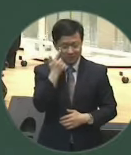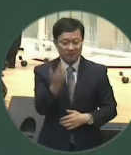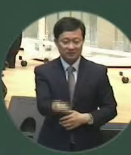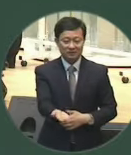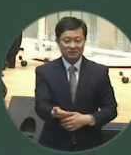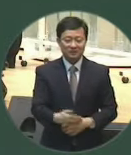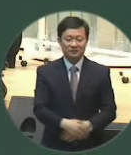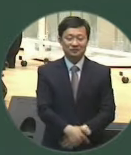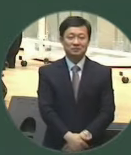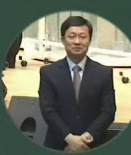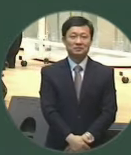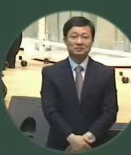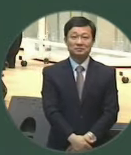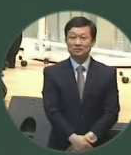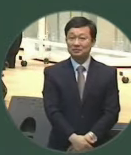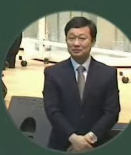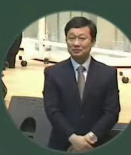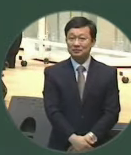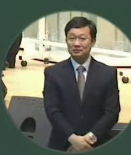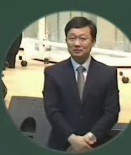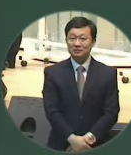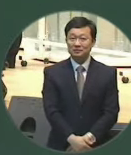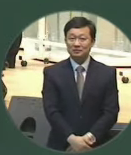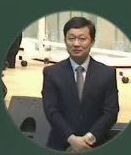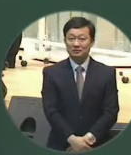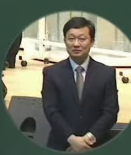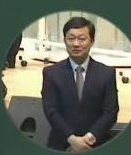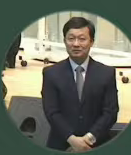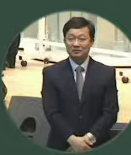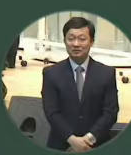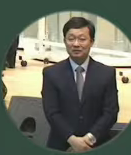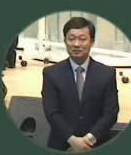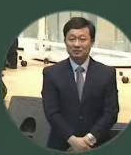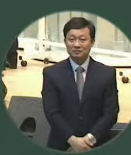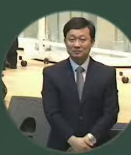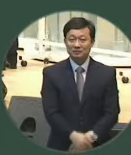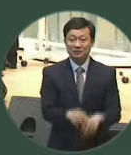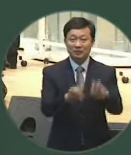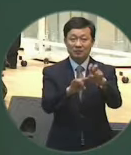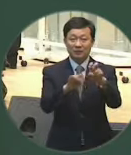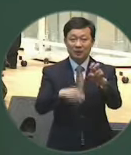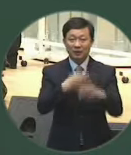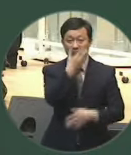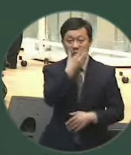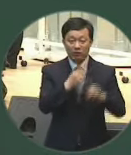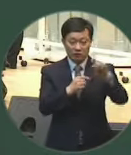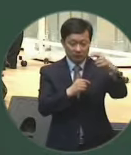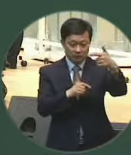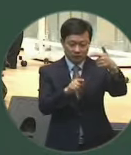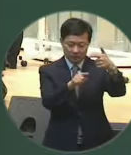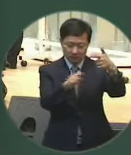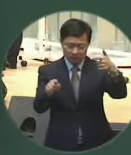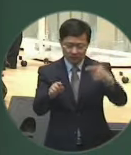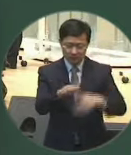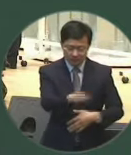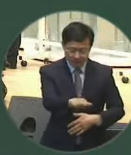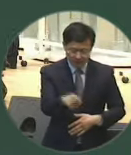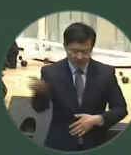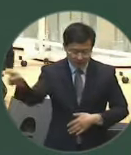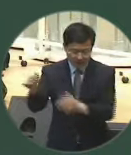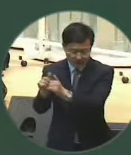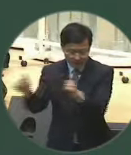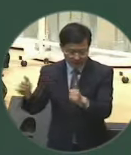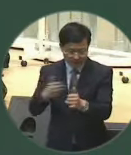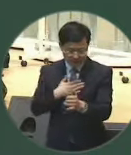place called Caesarea Philippi, a place that was named after the Emperor Caesar and King Philip. 사람들이 나를 누구라